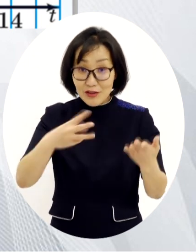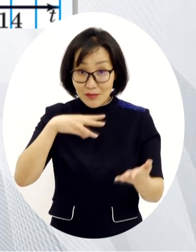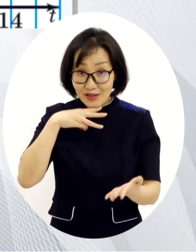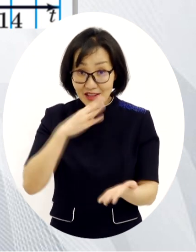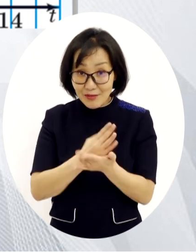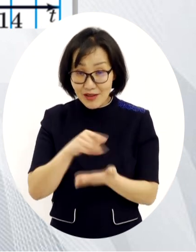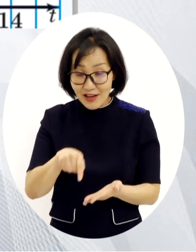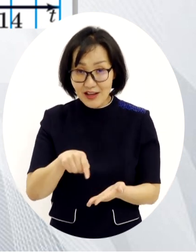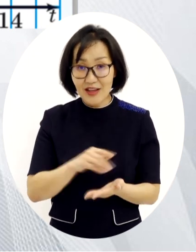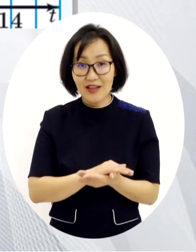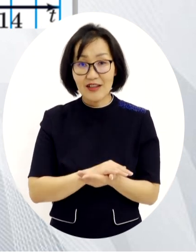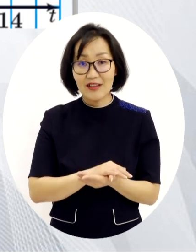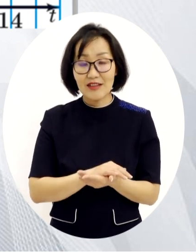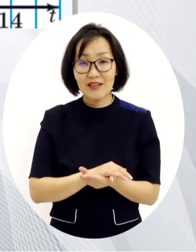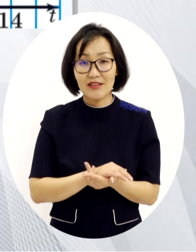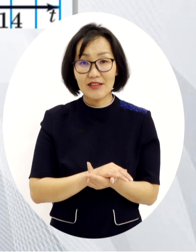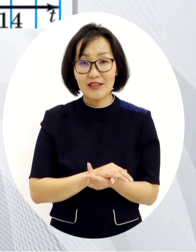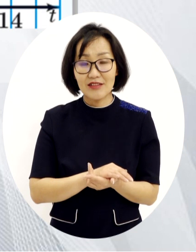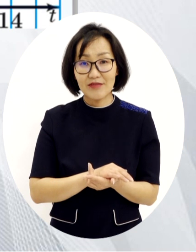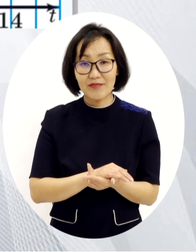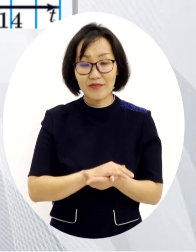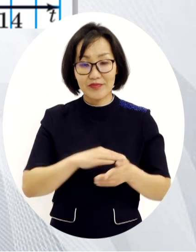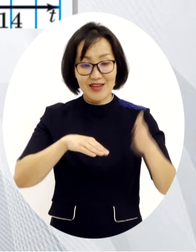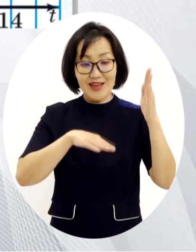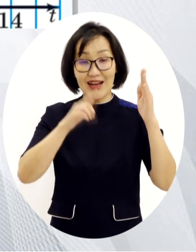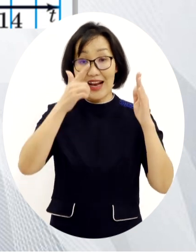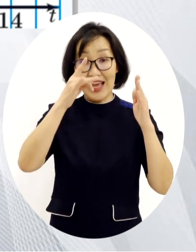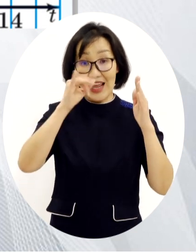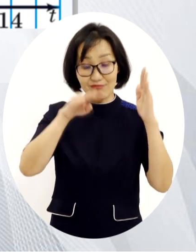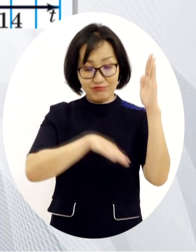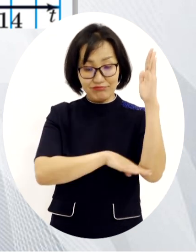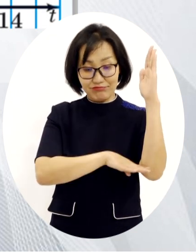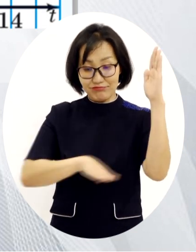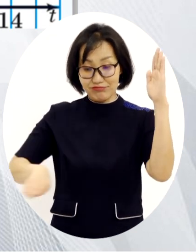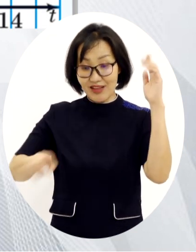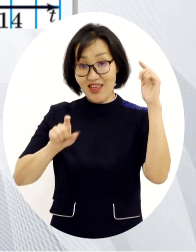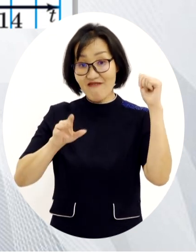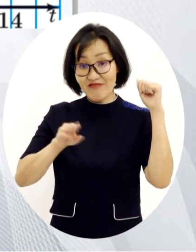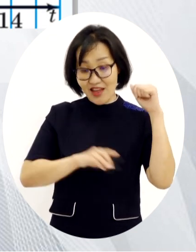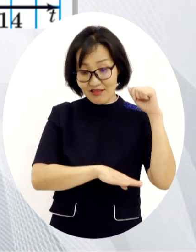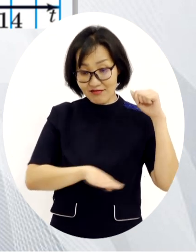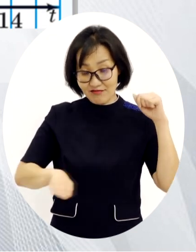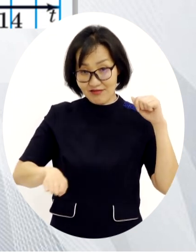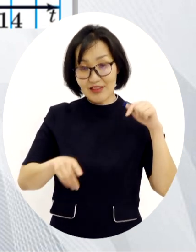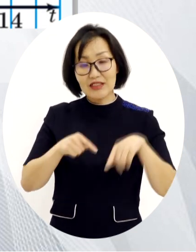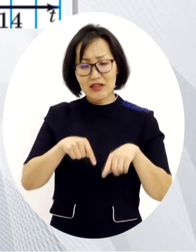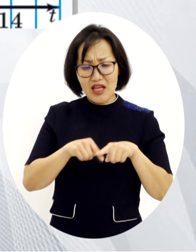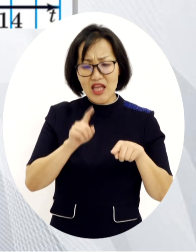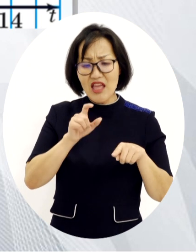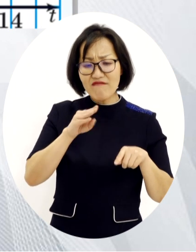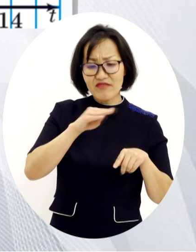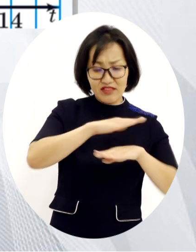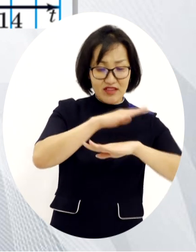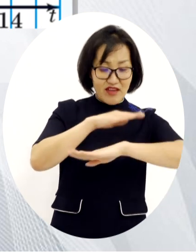мэдээллийг уншъя. За график хэвтээ тэнхлэг дээр цагуудыг өгсөн байна. 8